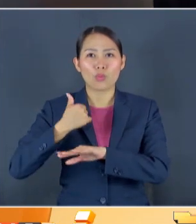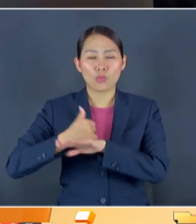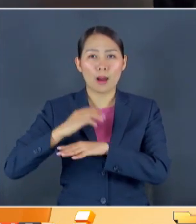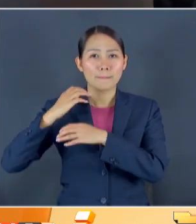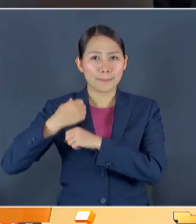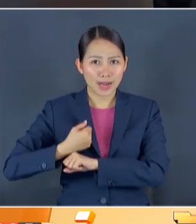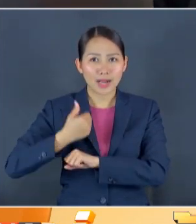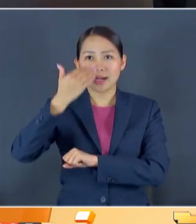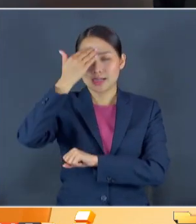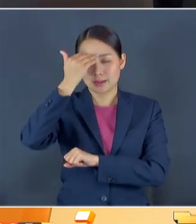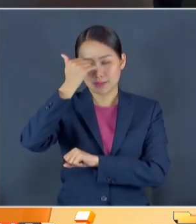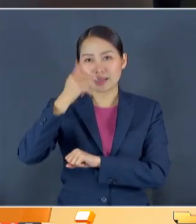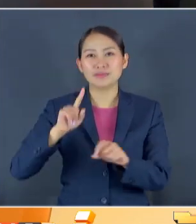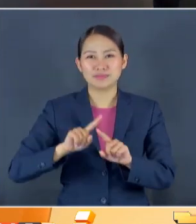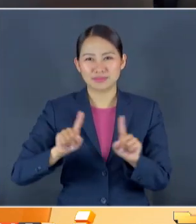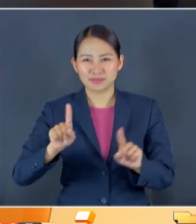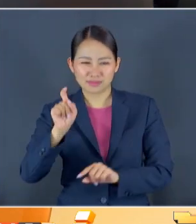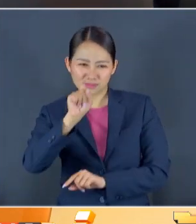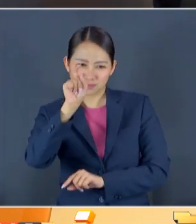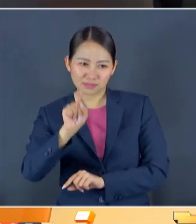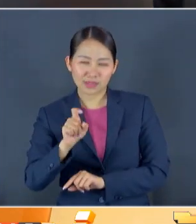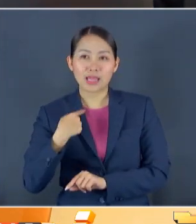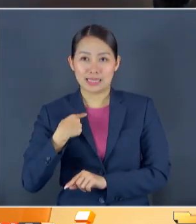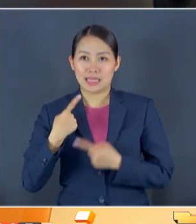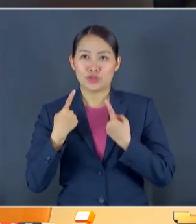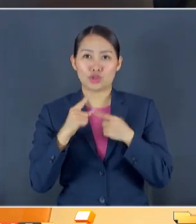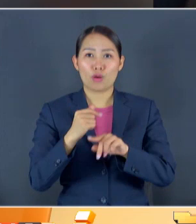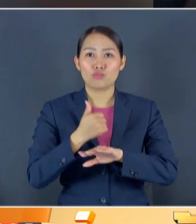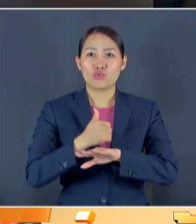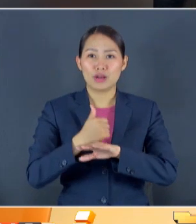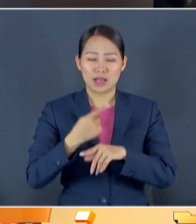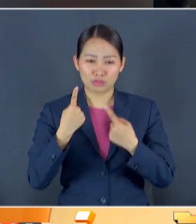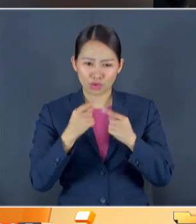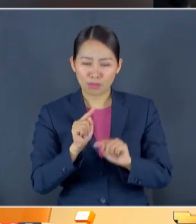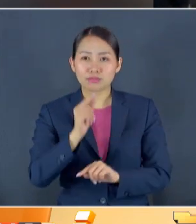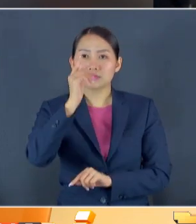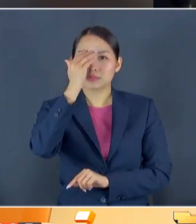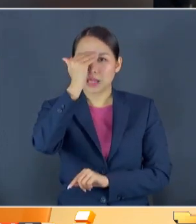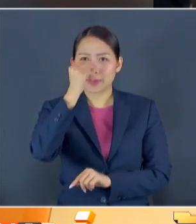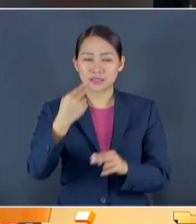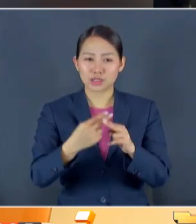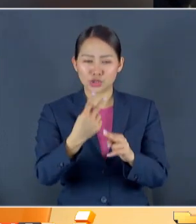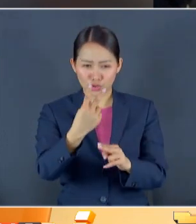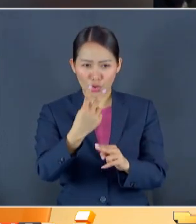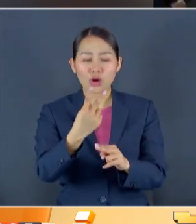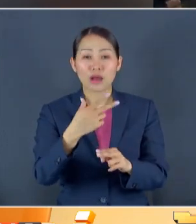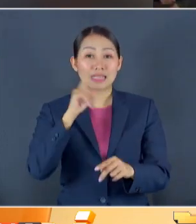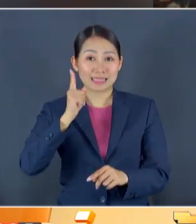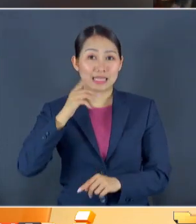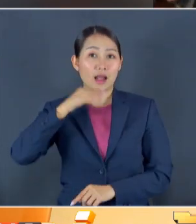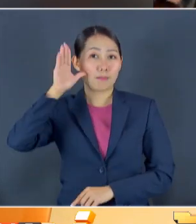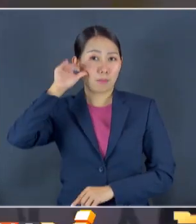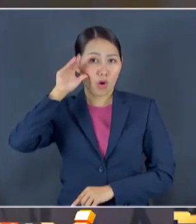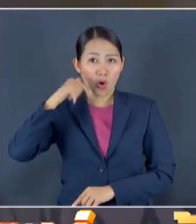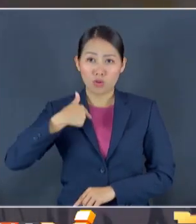พี่น้องต่างมารดา ครับ แต่คุณเฉลิมชัยก็ย้ำว่าเอาเป็นว่าไม่ได้มีพ่อคนเดียวกันนะถ้าหากทำผิดก็ต้องถูกลงโทษทางกฎห